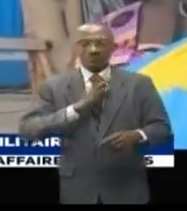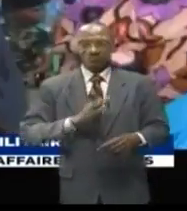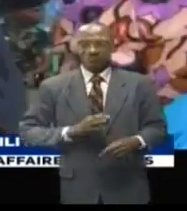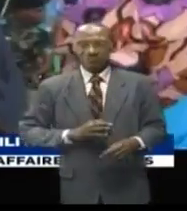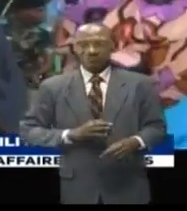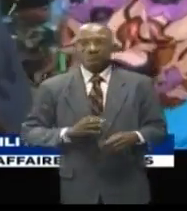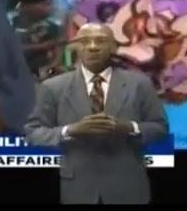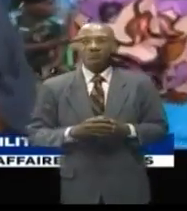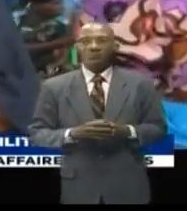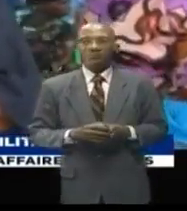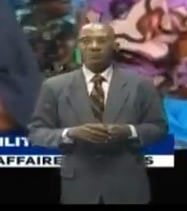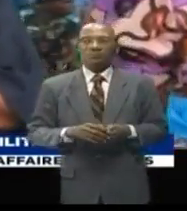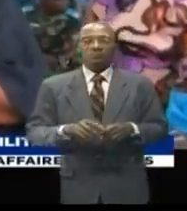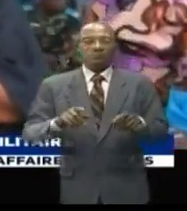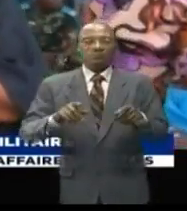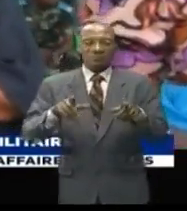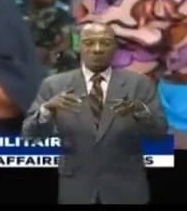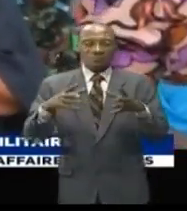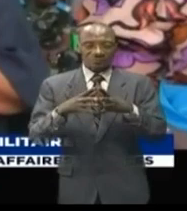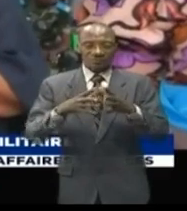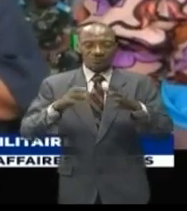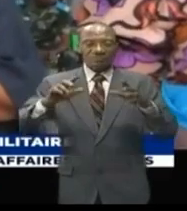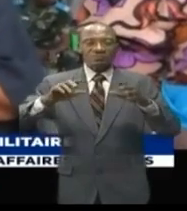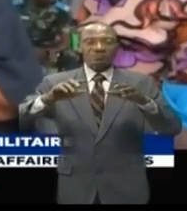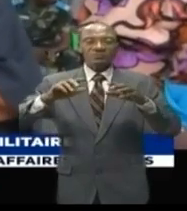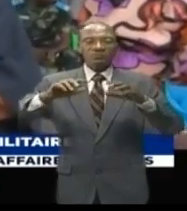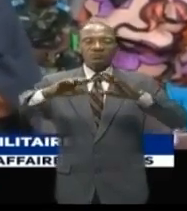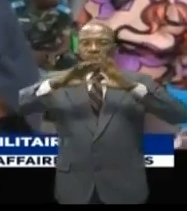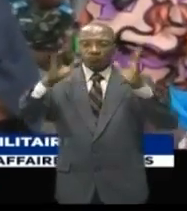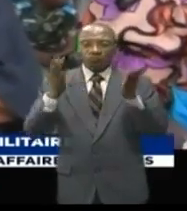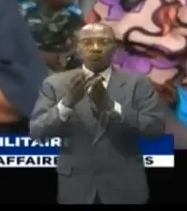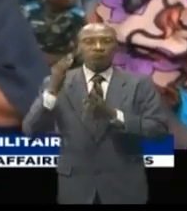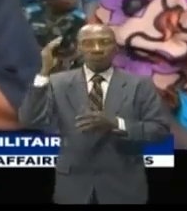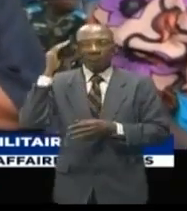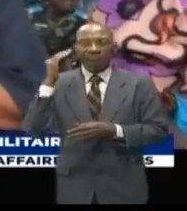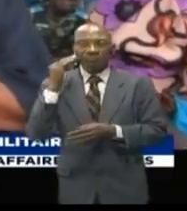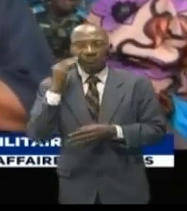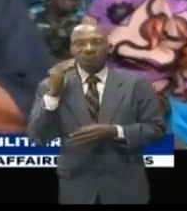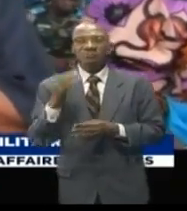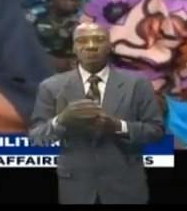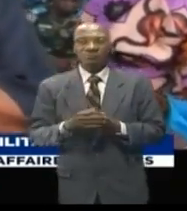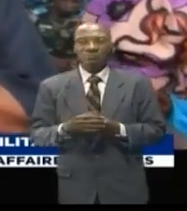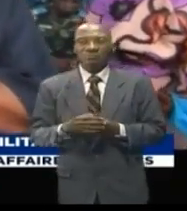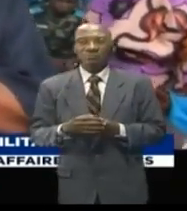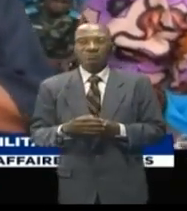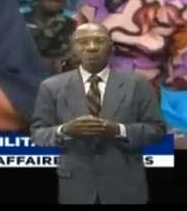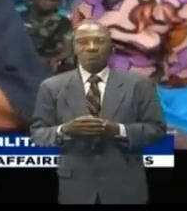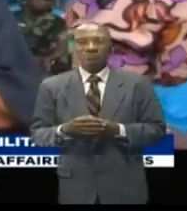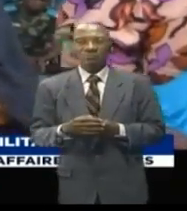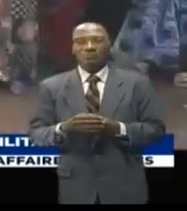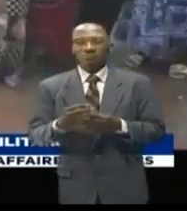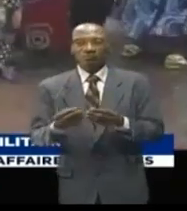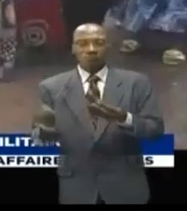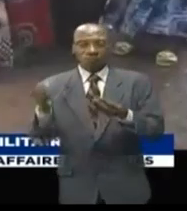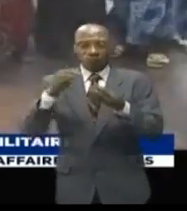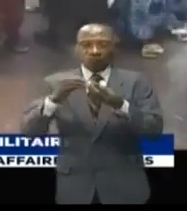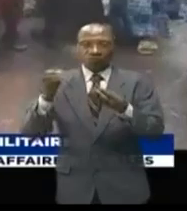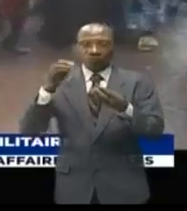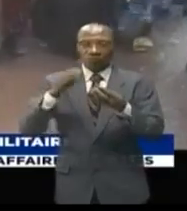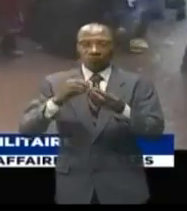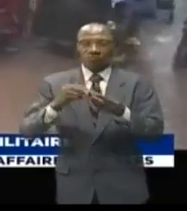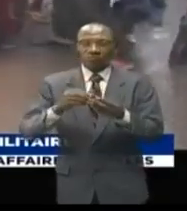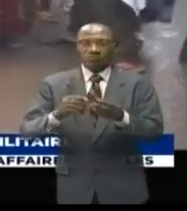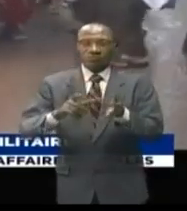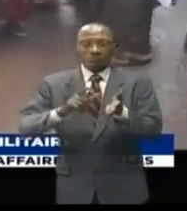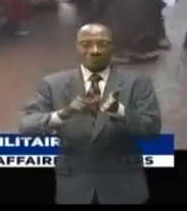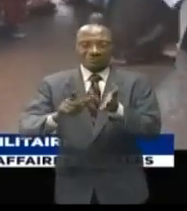lumbo et tout son gouvernement pour avoir augmenté significativement leur salaire qui leur permet aujourd'hui de répondre